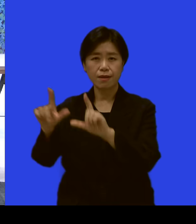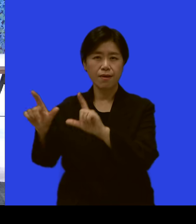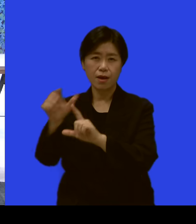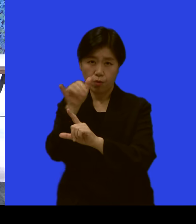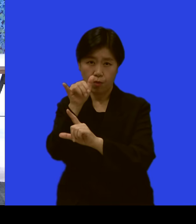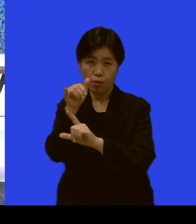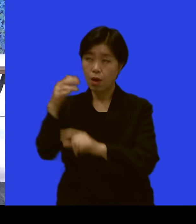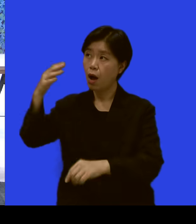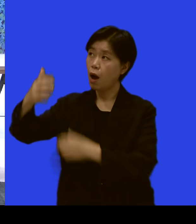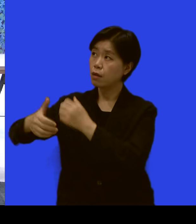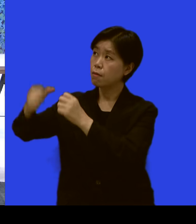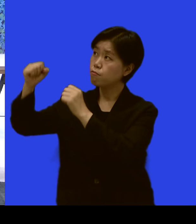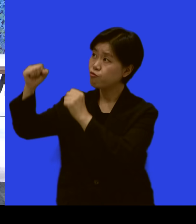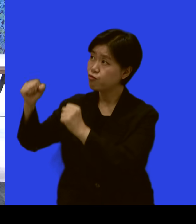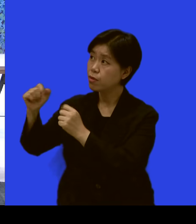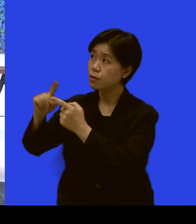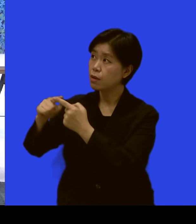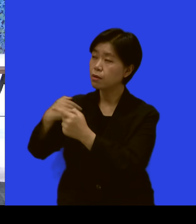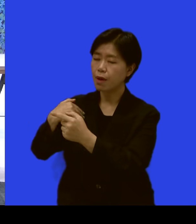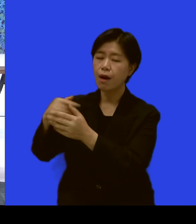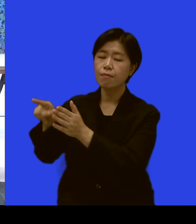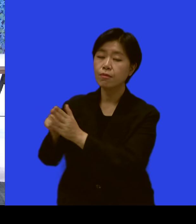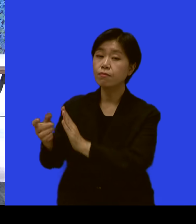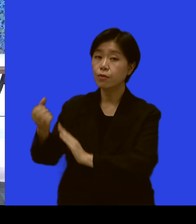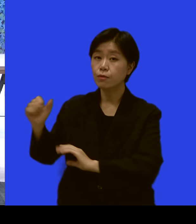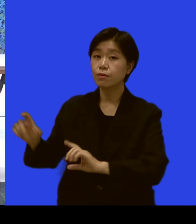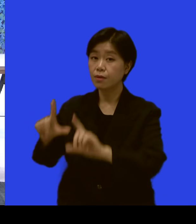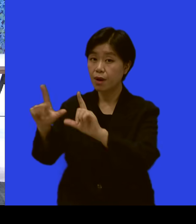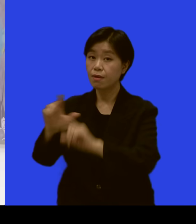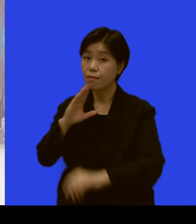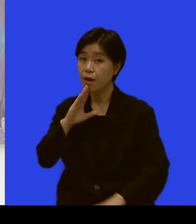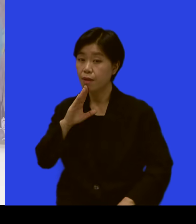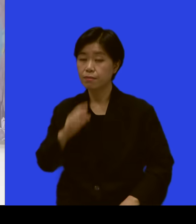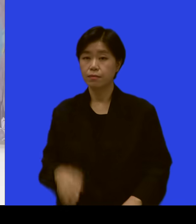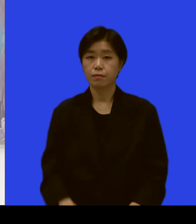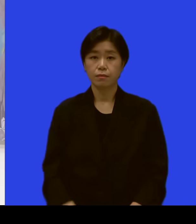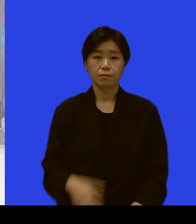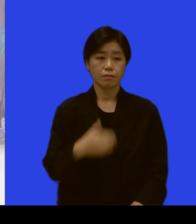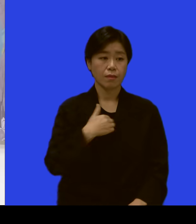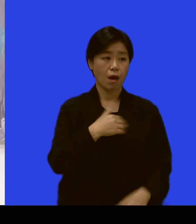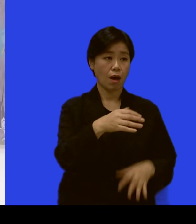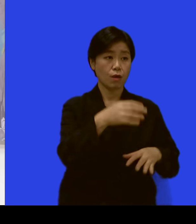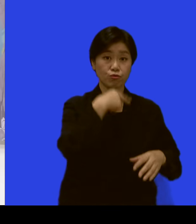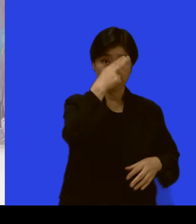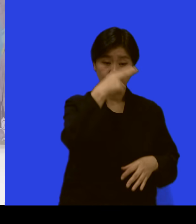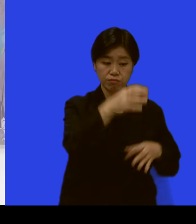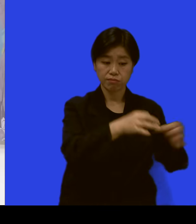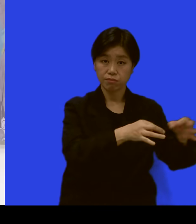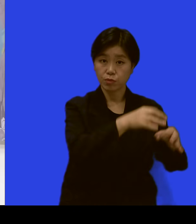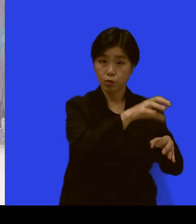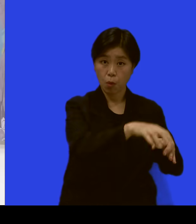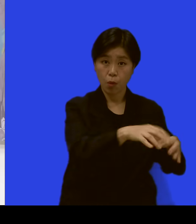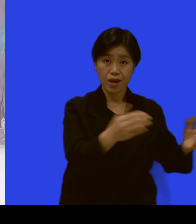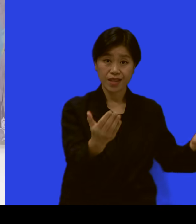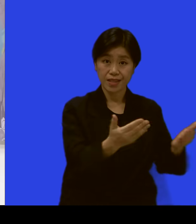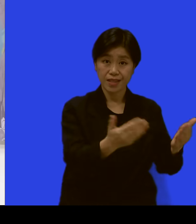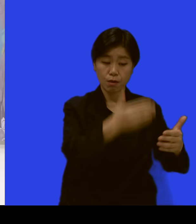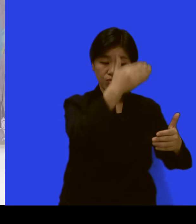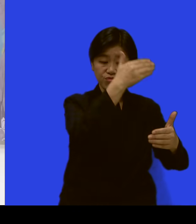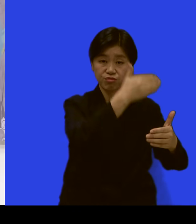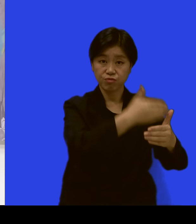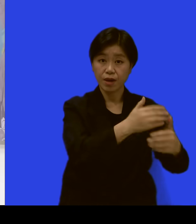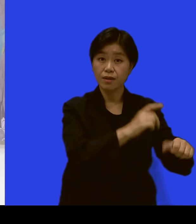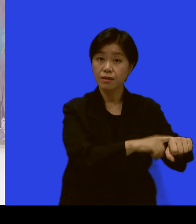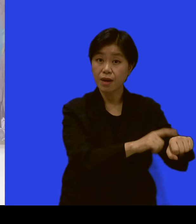알고 자랐단 말이에요. 네네. 근데 제가 퇴근하는 시간이 항상 그 새벽 예배 시간이랑 겹치더라고요. 예, 예. 이제 걸어오다